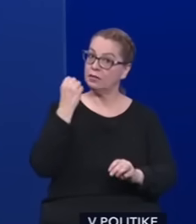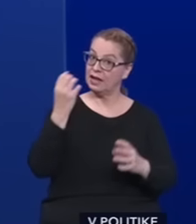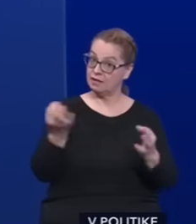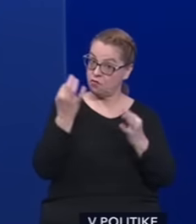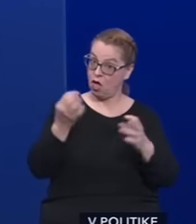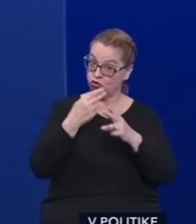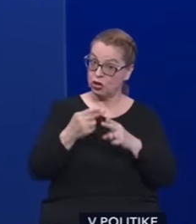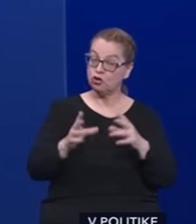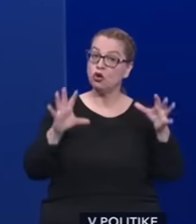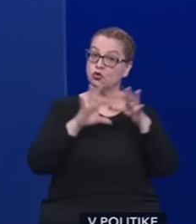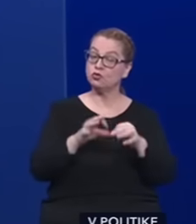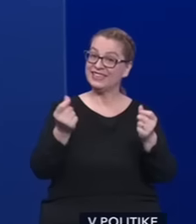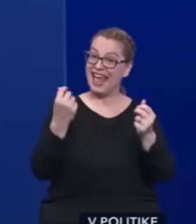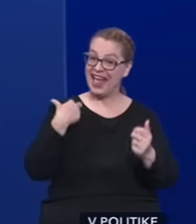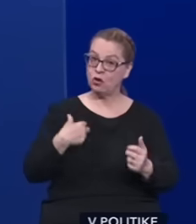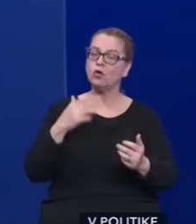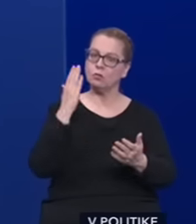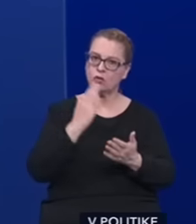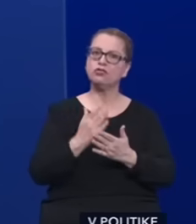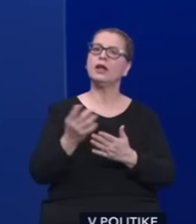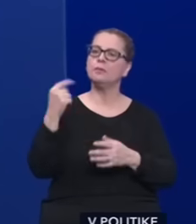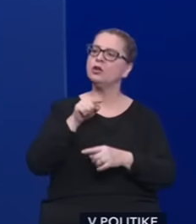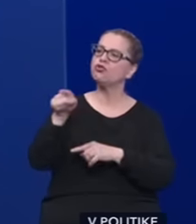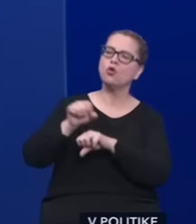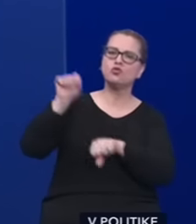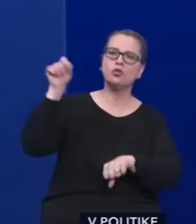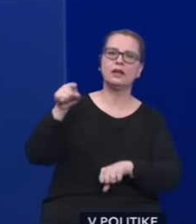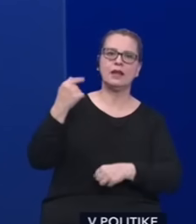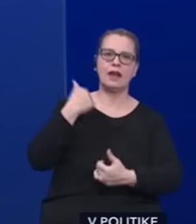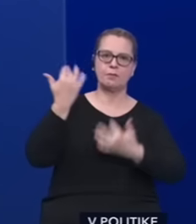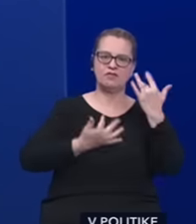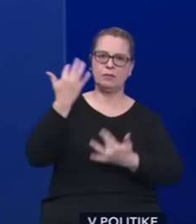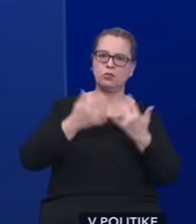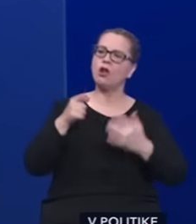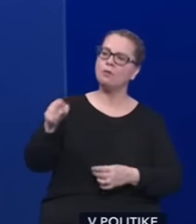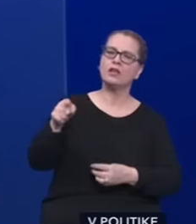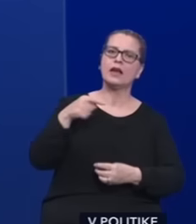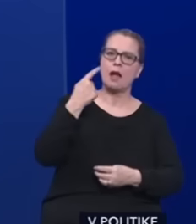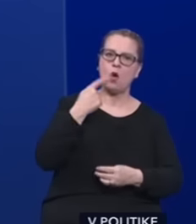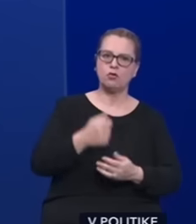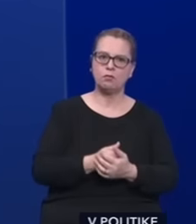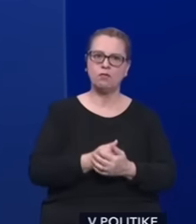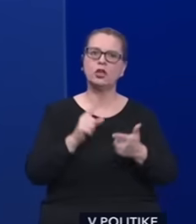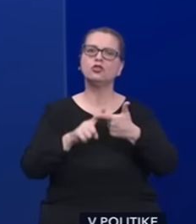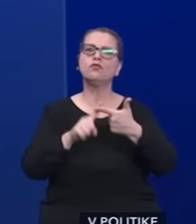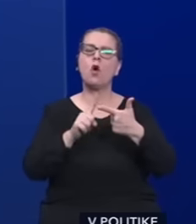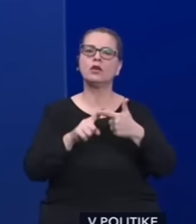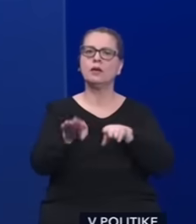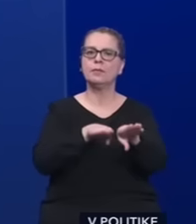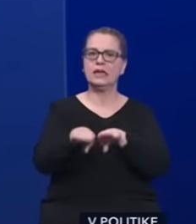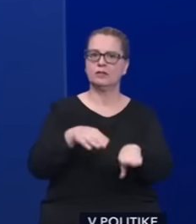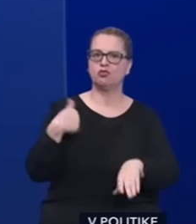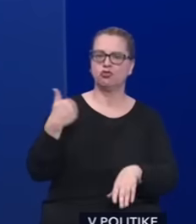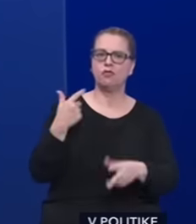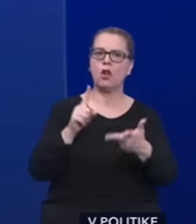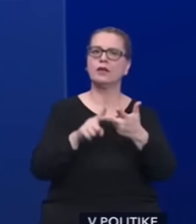riešilo v rámci ekonomiky, tak vždy sa prišlo za Sulíkom, že nech nám to vypočíta, alebo nech nám to povie. Ako dvojku Dobre. Máme ministerstvo školstva,